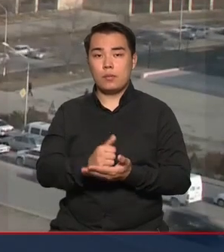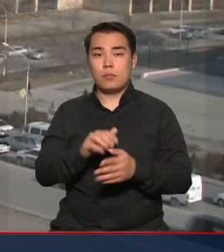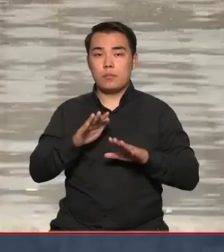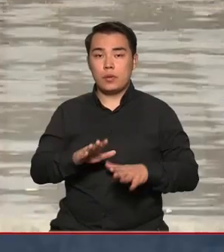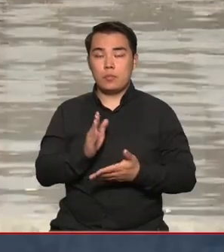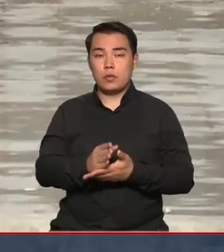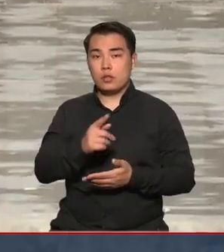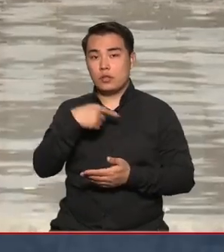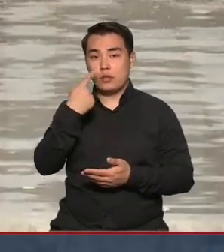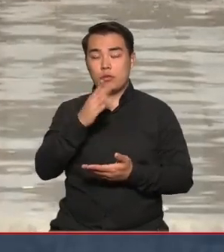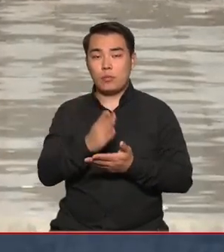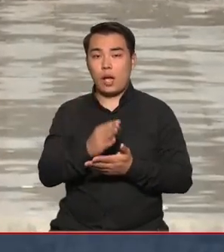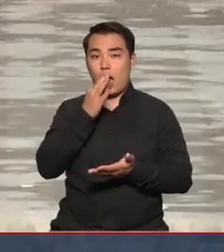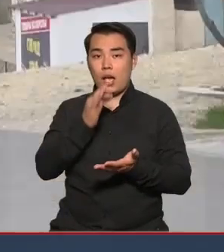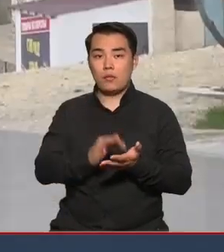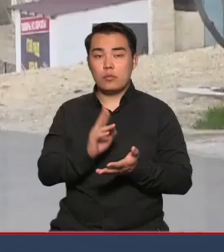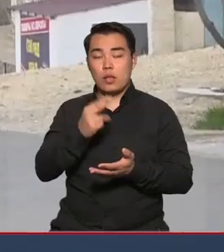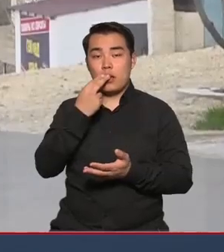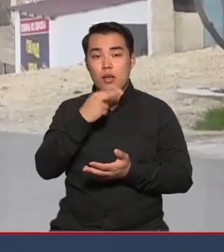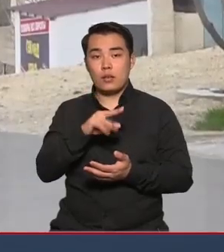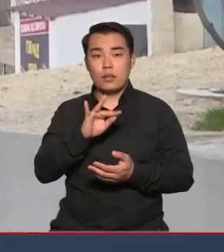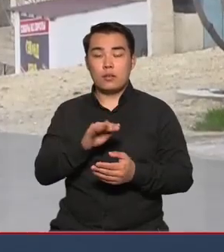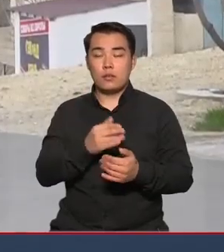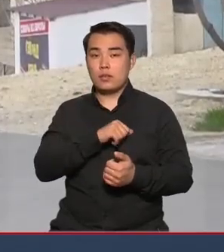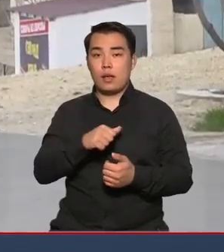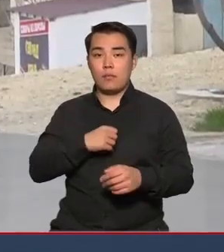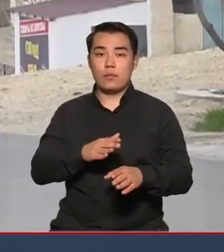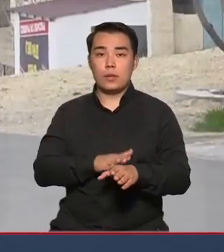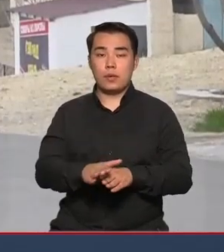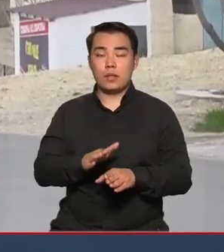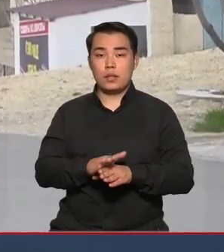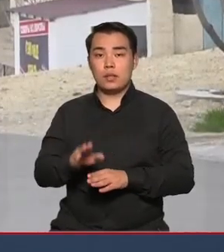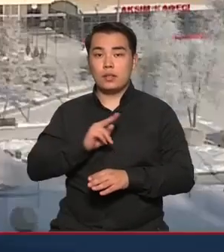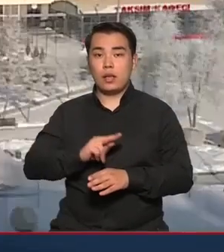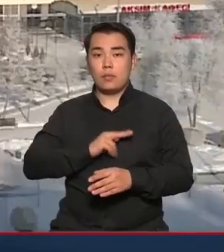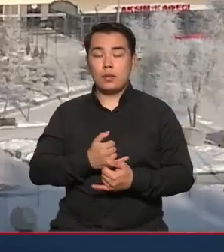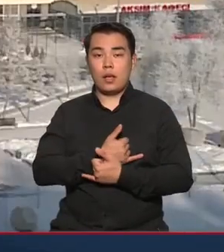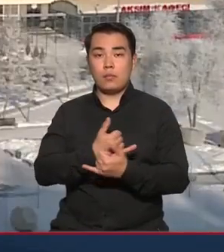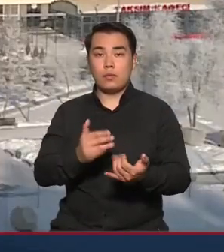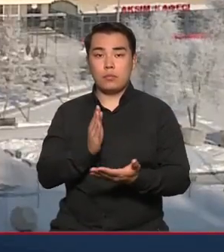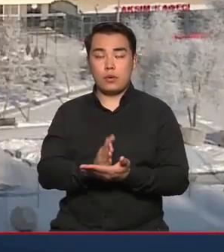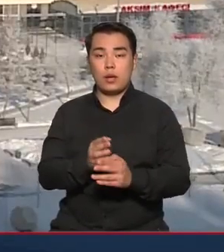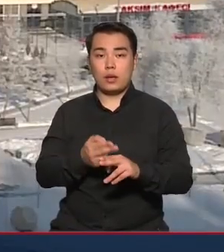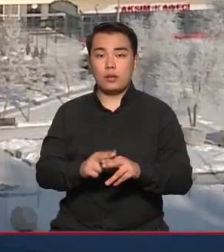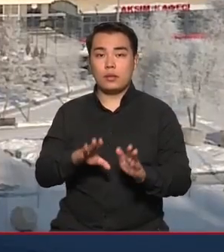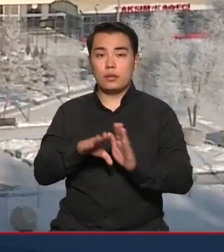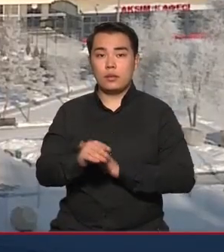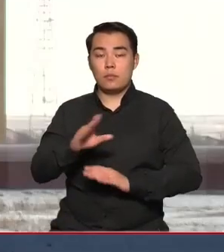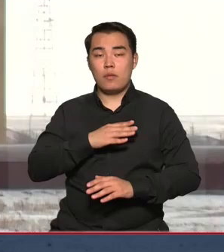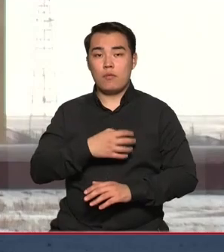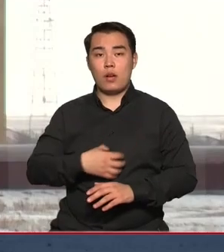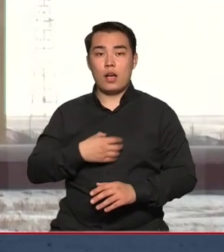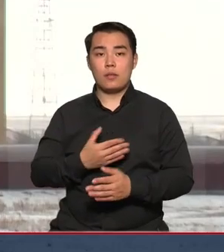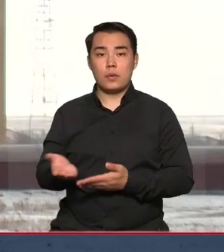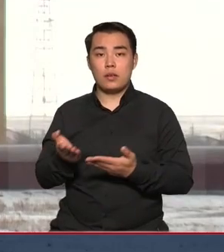назначить должностных лиц ответственных за качество и своевременность выполнения работ по благоустройству о также подчеркнул важность